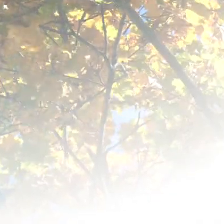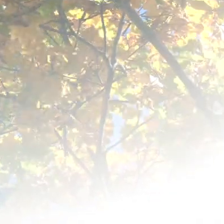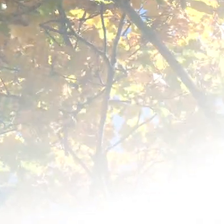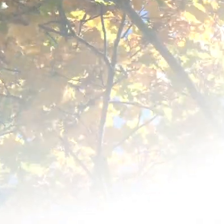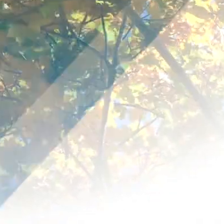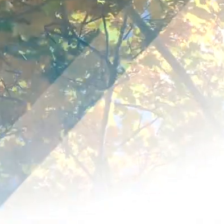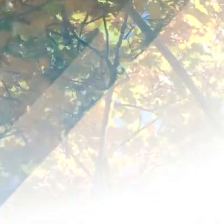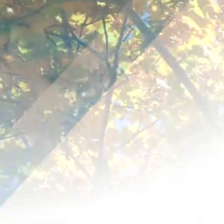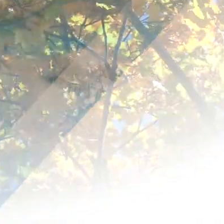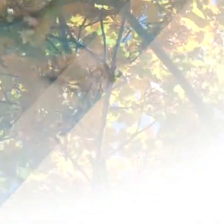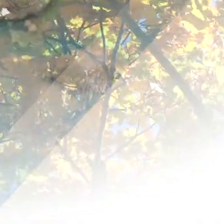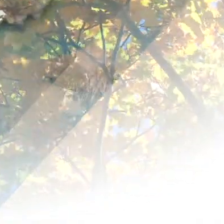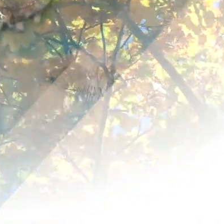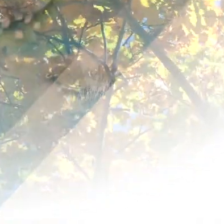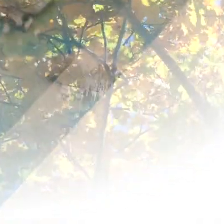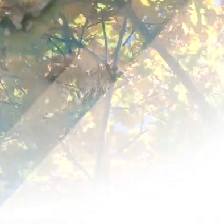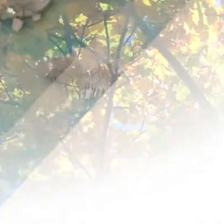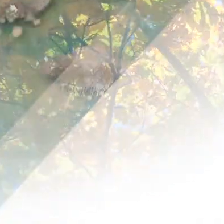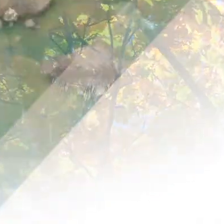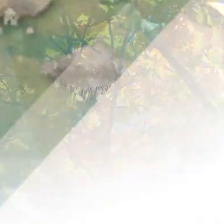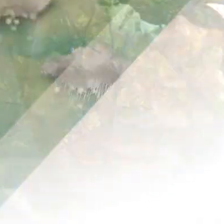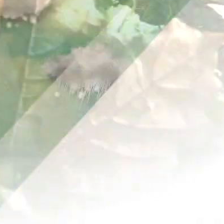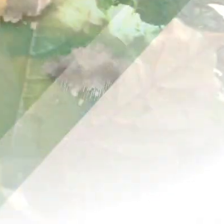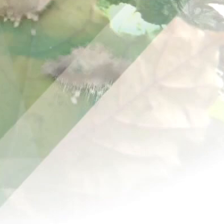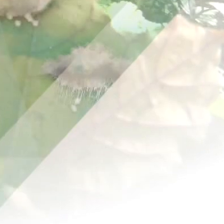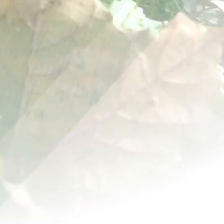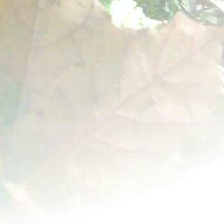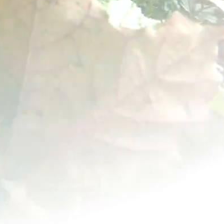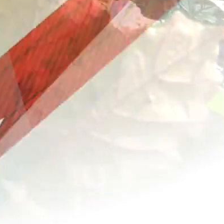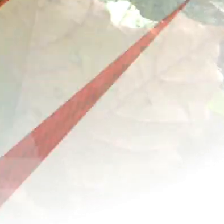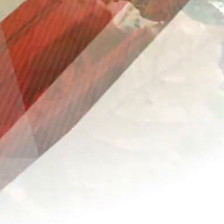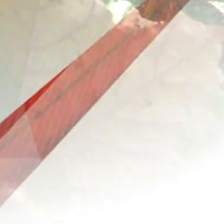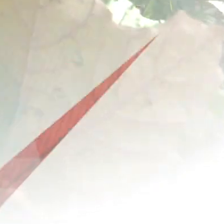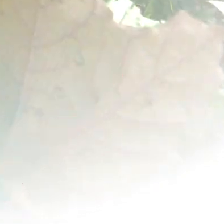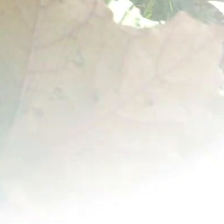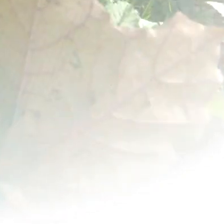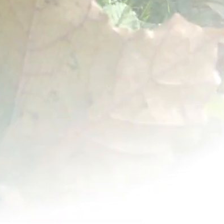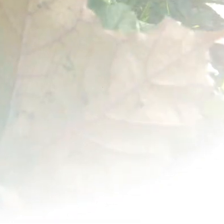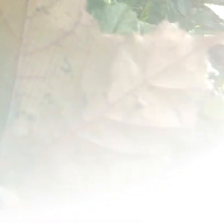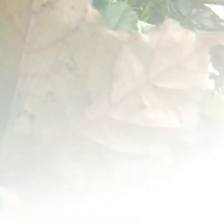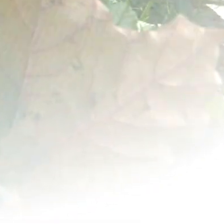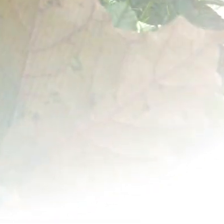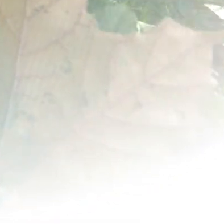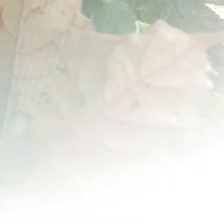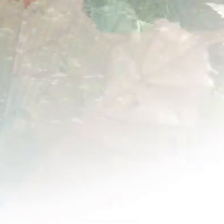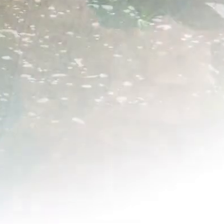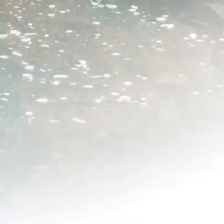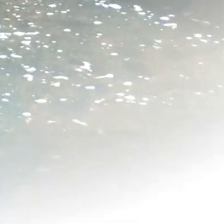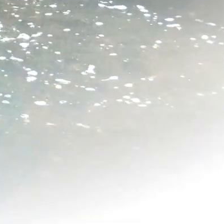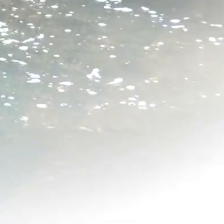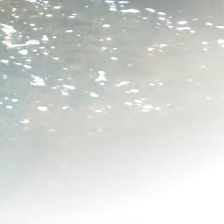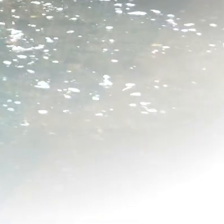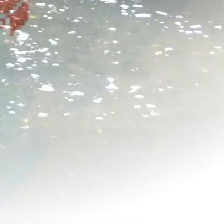Па православным календары Сымон. Лічылыся, што на Сымона апошній дзень, калі можна було сіяць